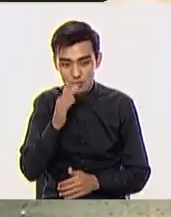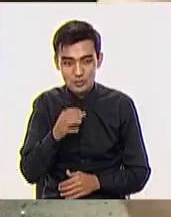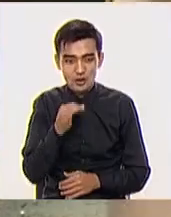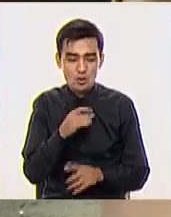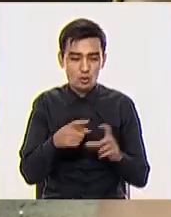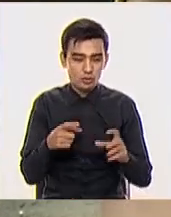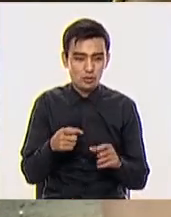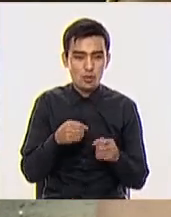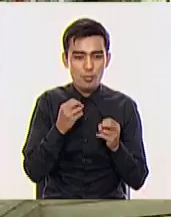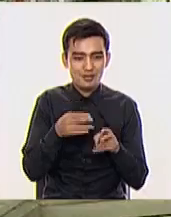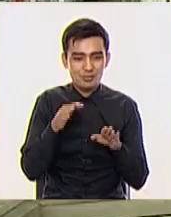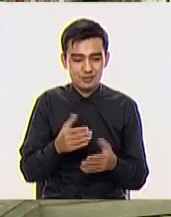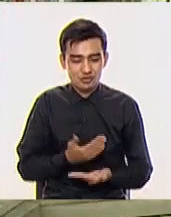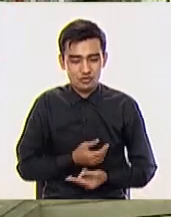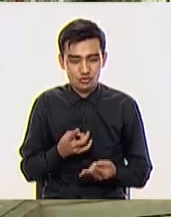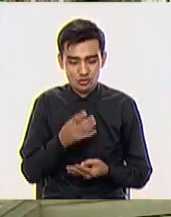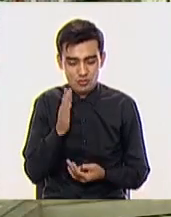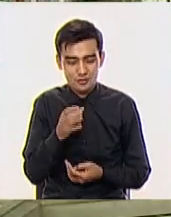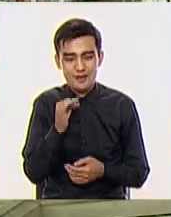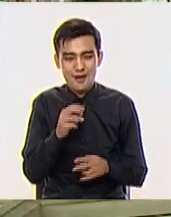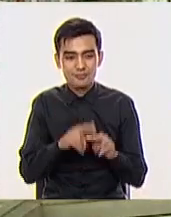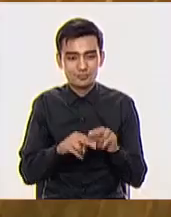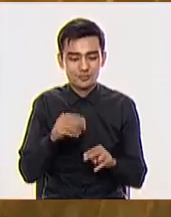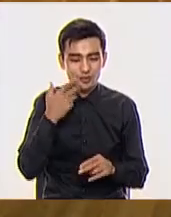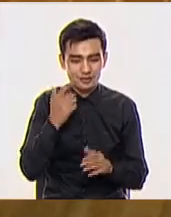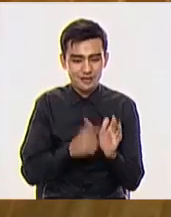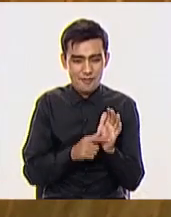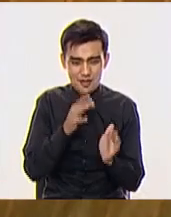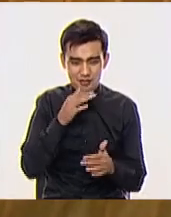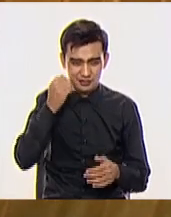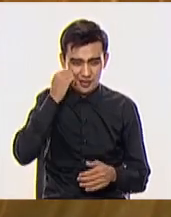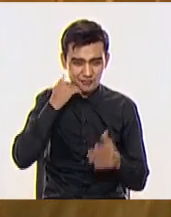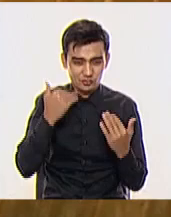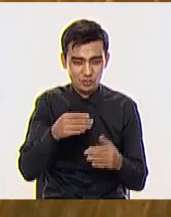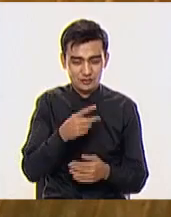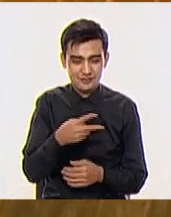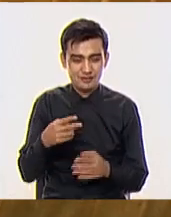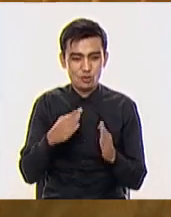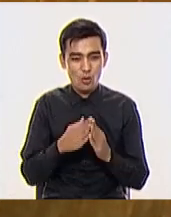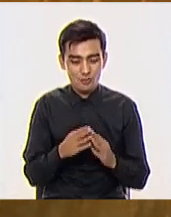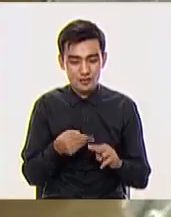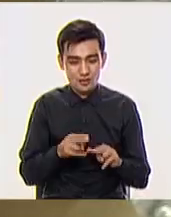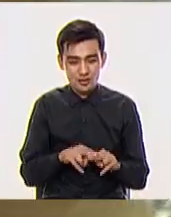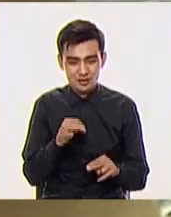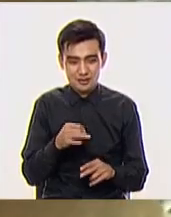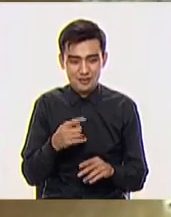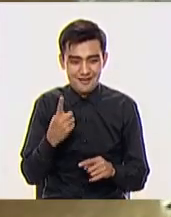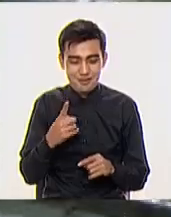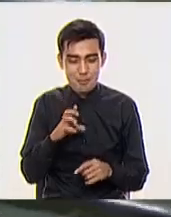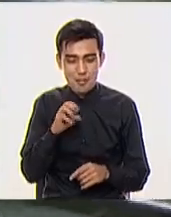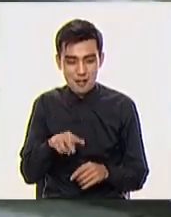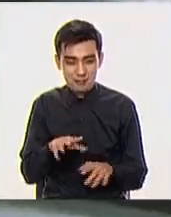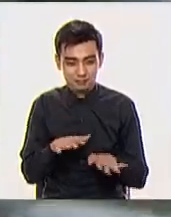жағдайда өмір сүруге мәжбүр. Ал сәулетшілер салынғанына 70 жылдың жүзі болған мына 2 қабатты үй бір балдық жер сілкінісі